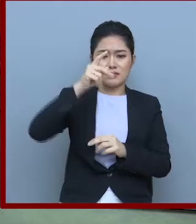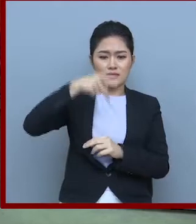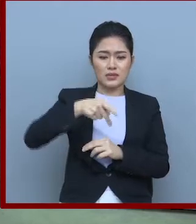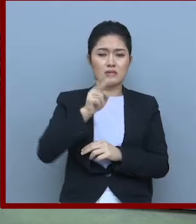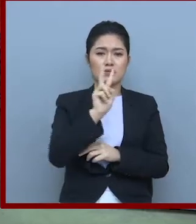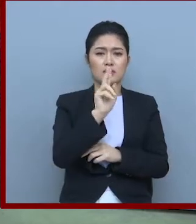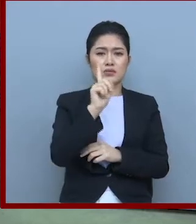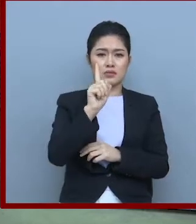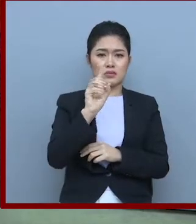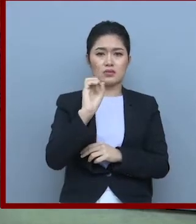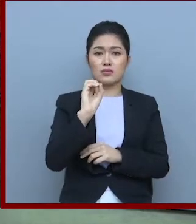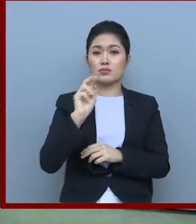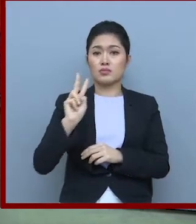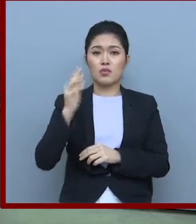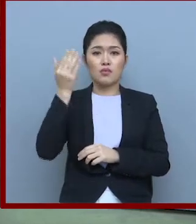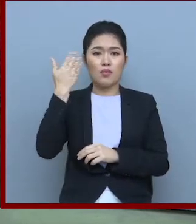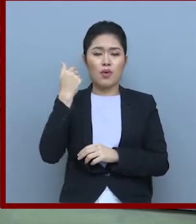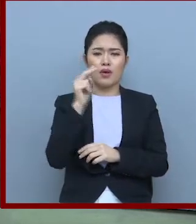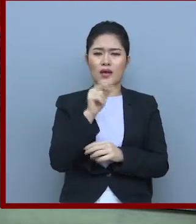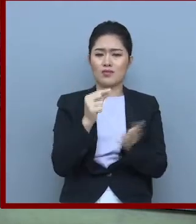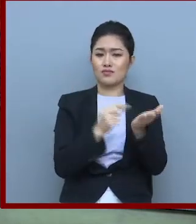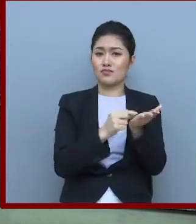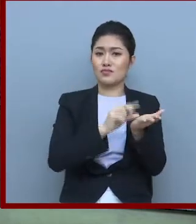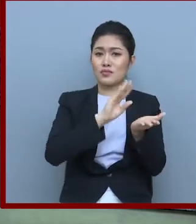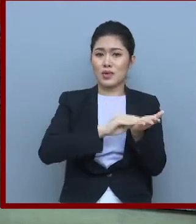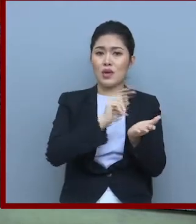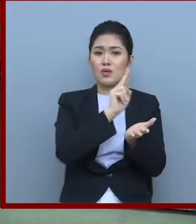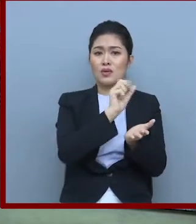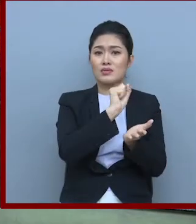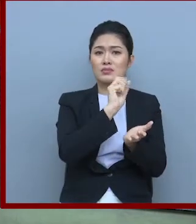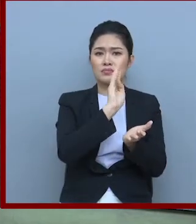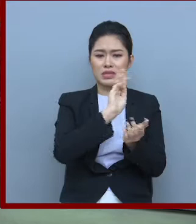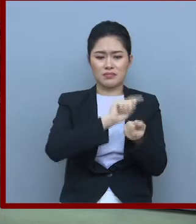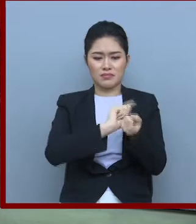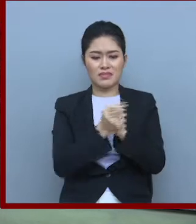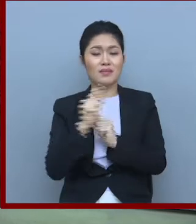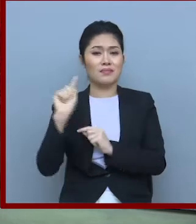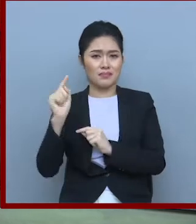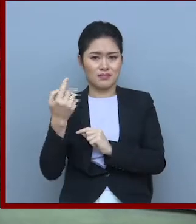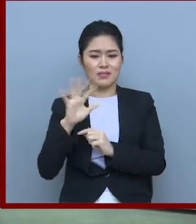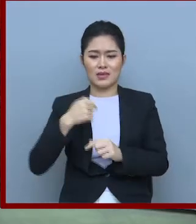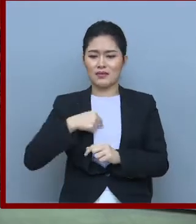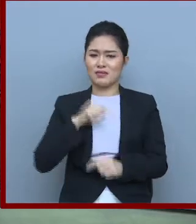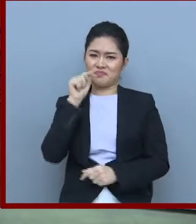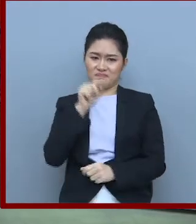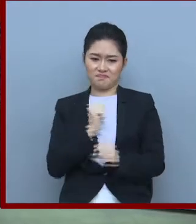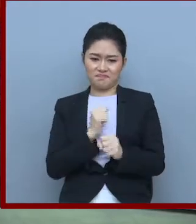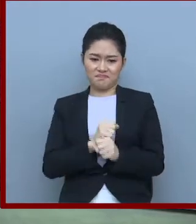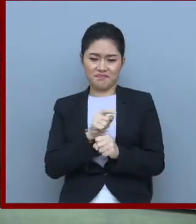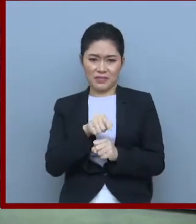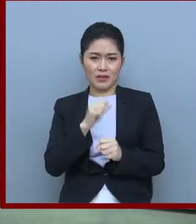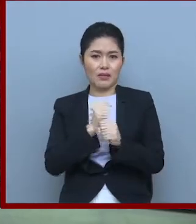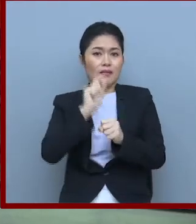CP2102 นะครับใช้สำหรับแปลงสัญญาณจาก USB ให้กลายเป็น UART เพื่อจะรับคำสั่งที่เราโปรแกรมมาเนี่ยนะ